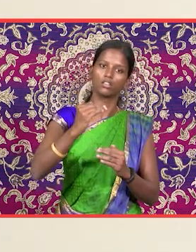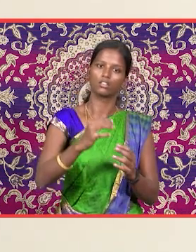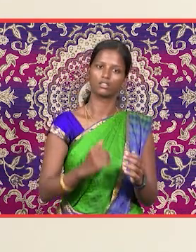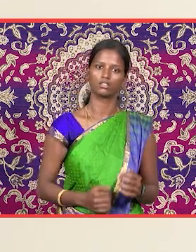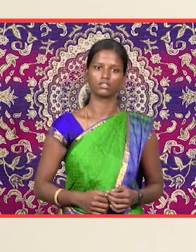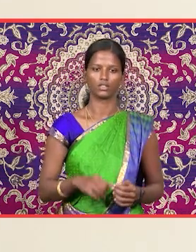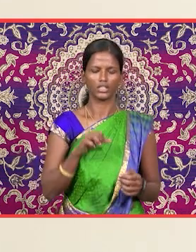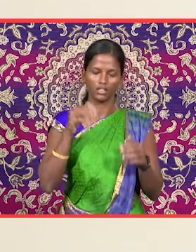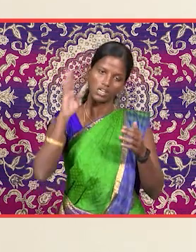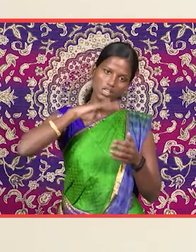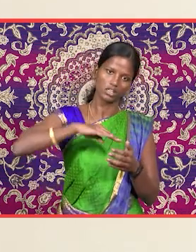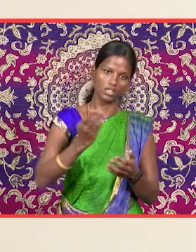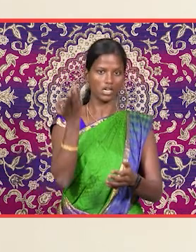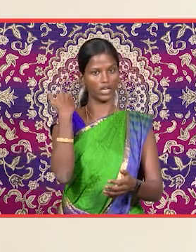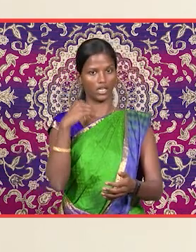இன்னும்